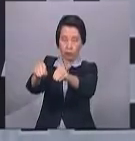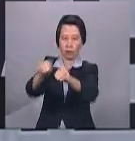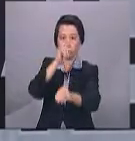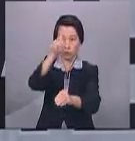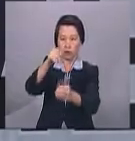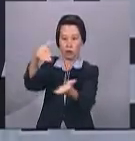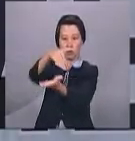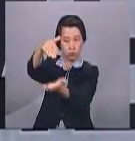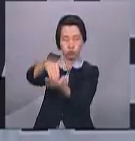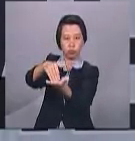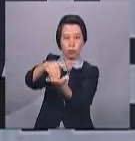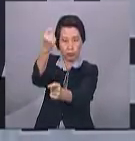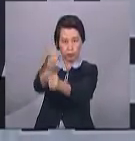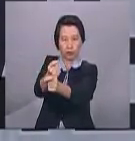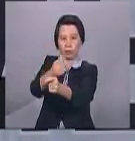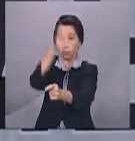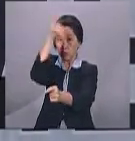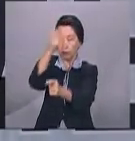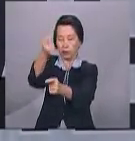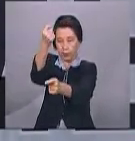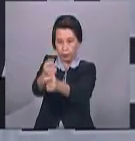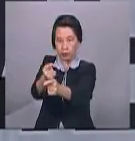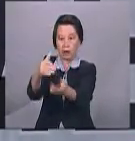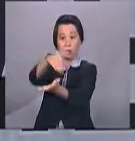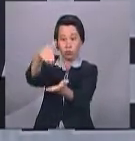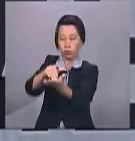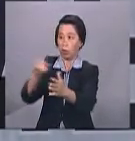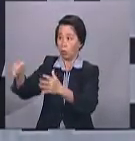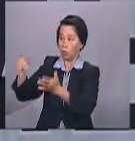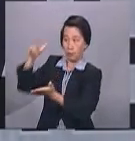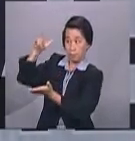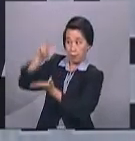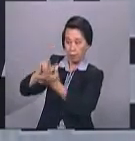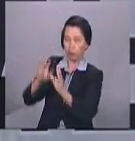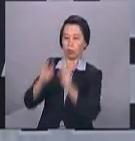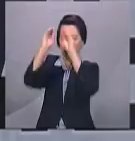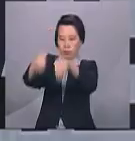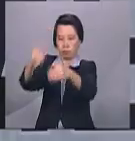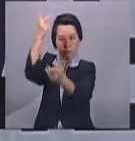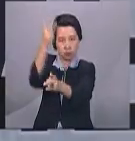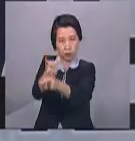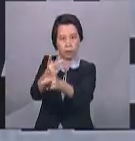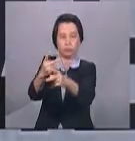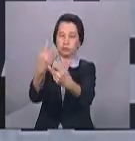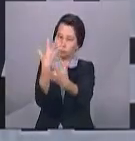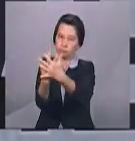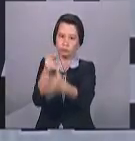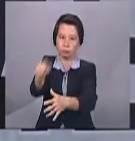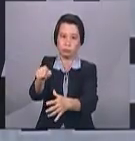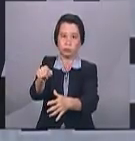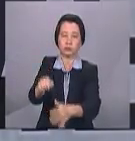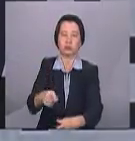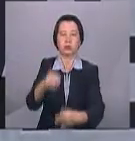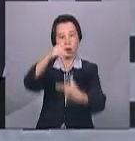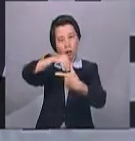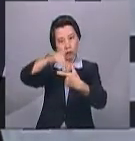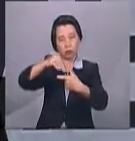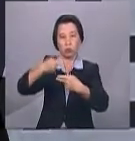pusat kuarantin yang tetapkan oleh kerajaan ataupun di hotel yang telah dikenal pasti. Ya.